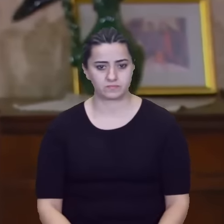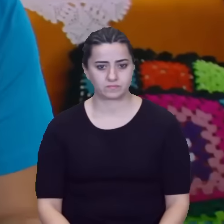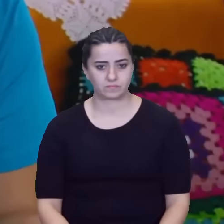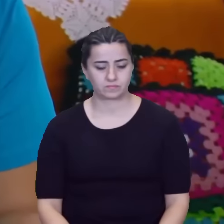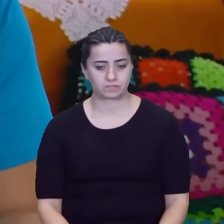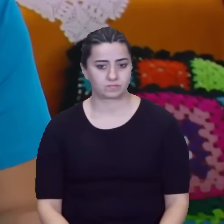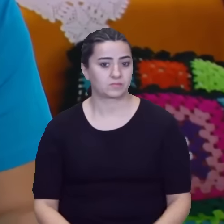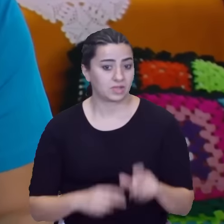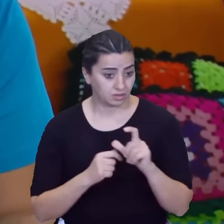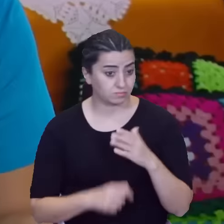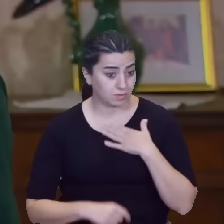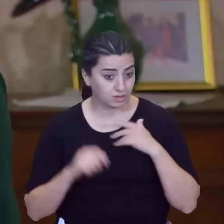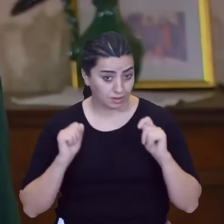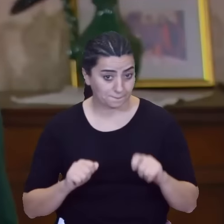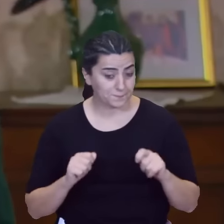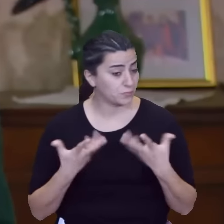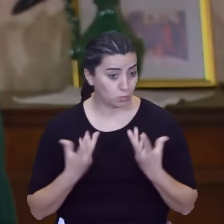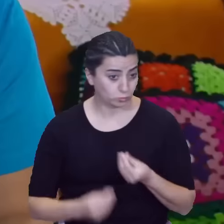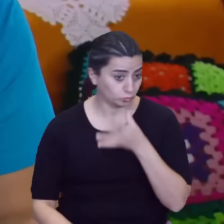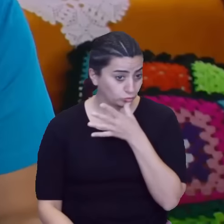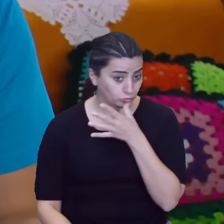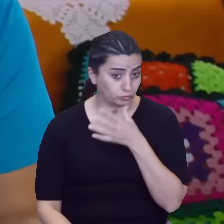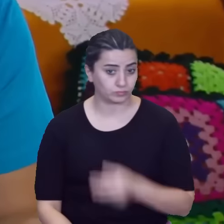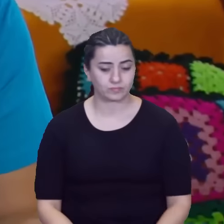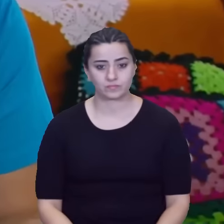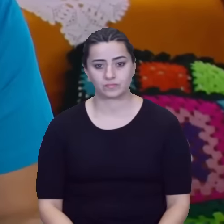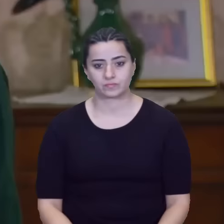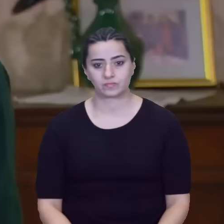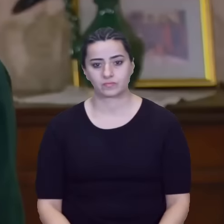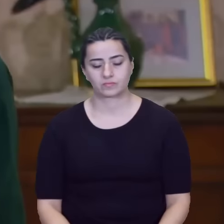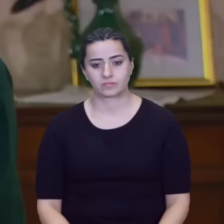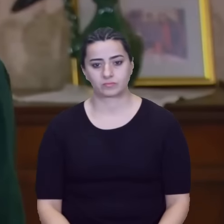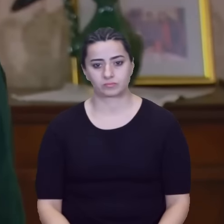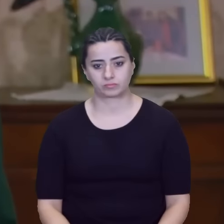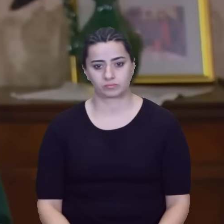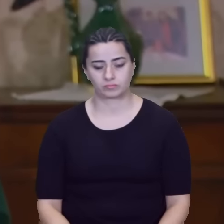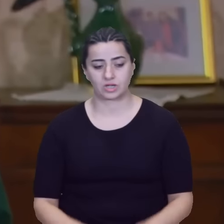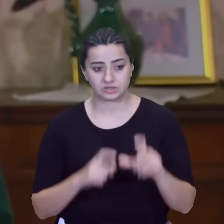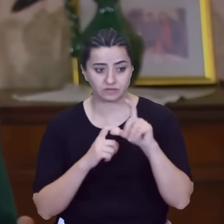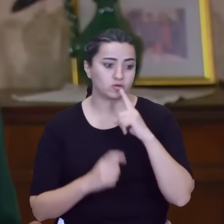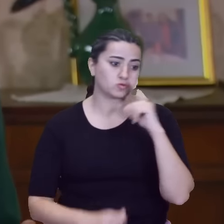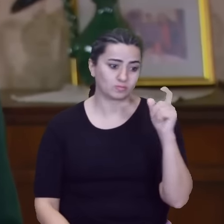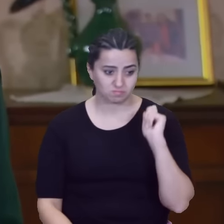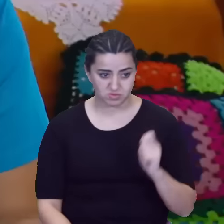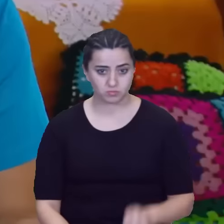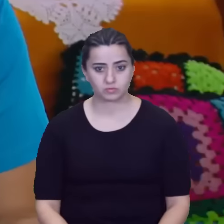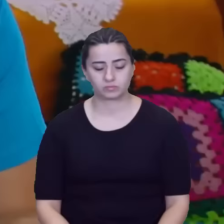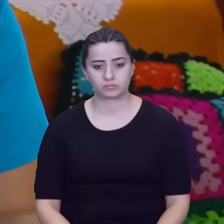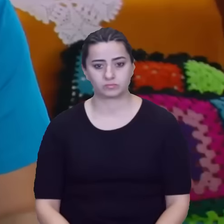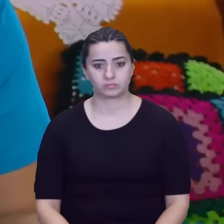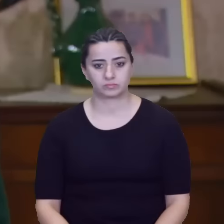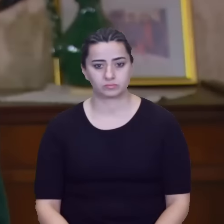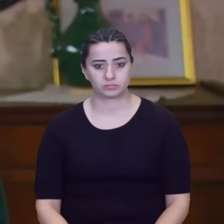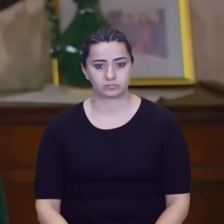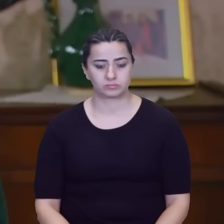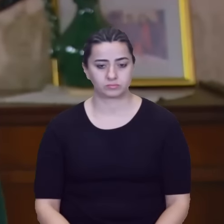Çağatay, ben yaparsam ne olur biliyor musun? Şöyle bir şey olur. Şimdi Seyfi'ye söylemek zorundayız tabii. Evet.